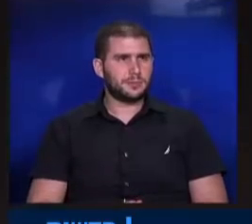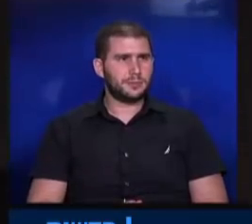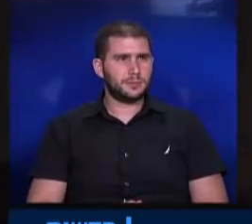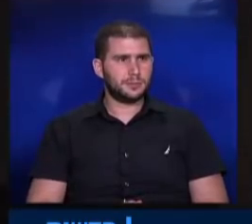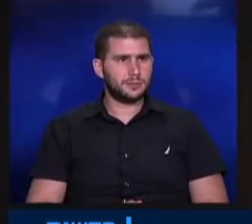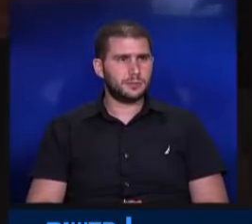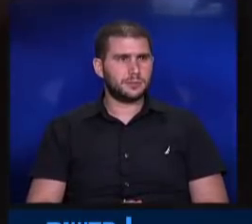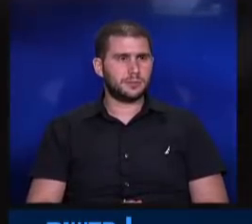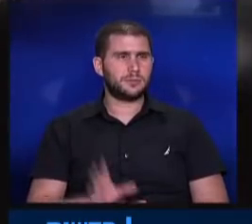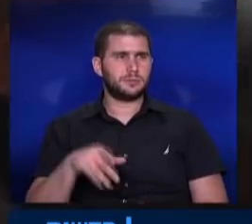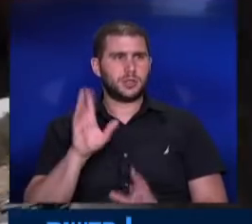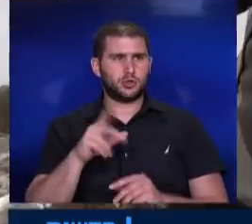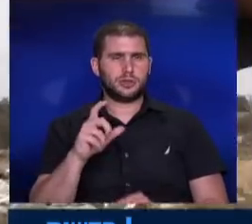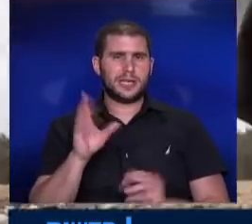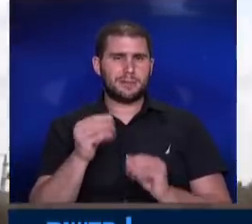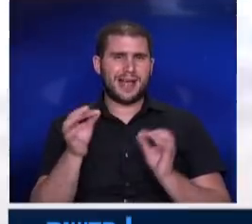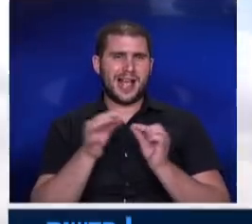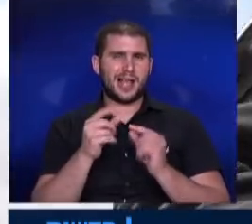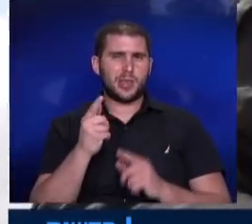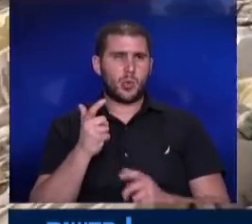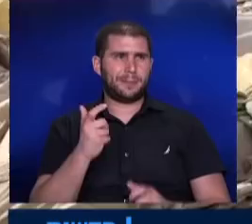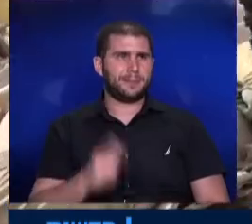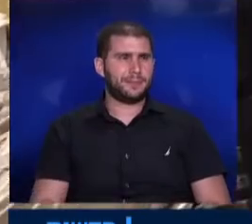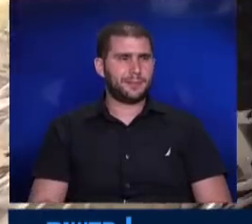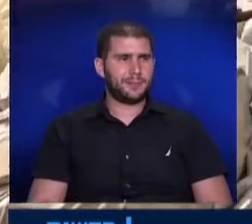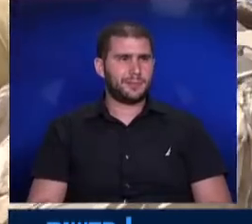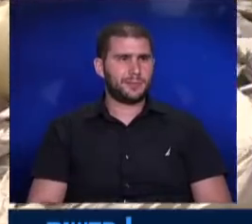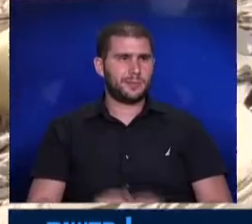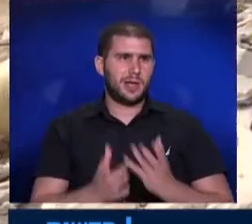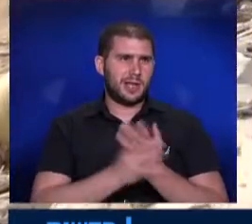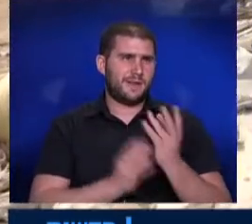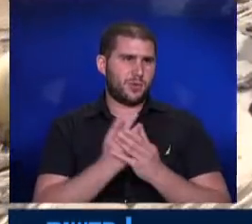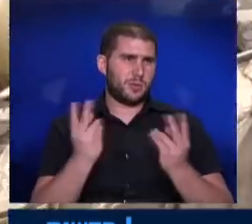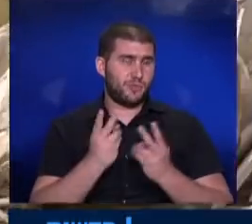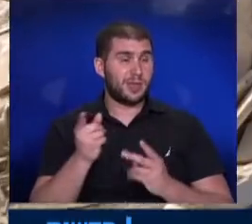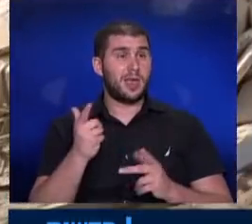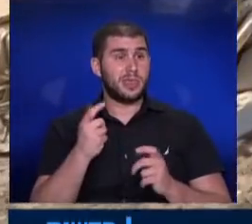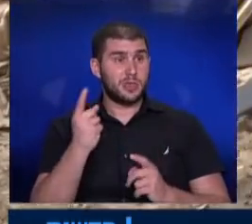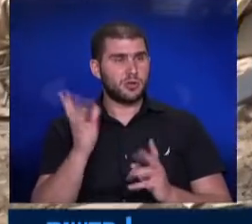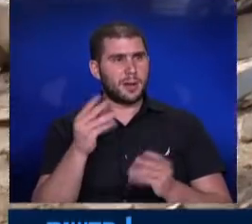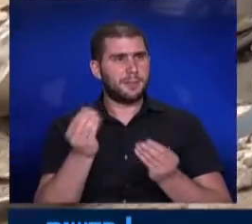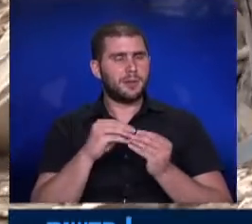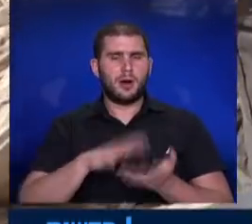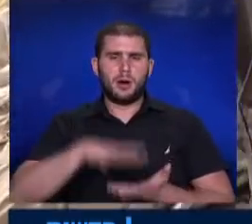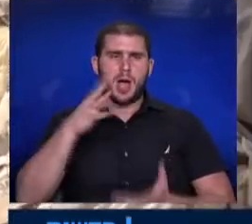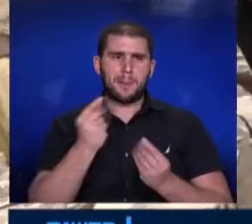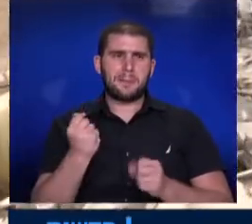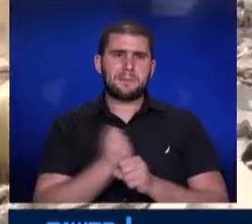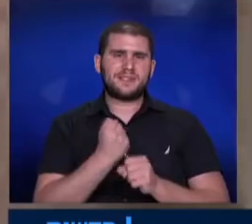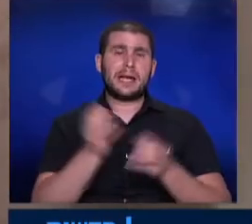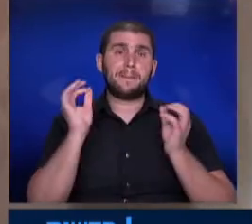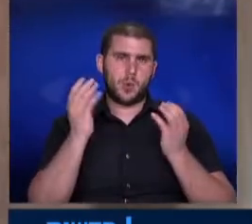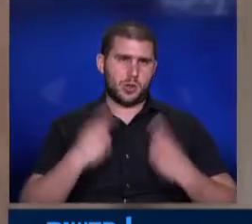ברוך, מחסנית עם כדורים, כפפות כמובן. הנשק הזה מצטרף לשלל של המבצע המיוחד